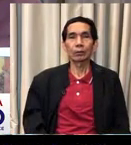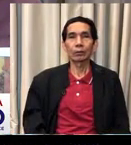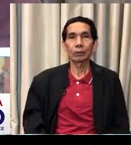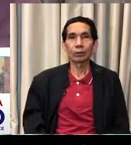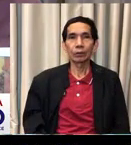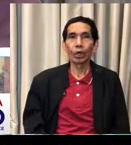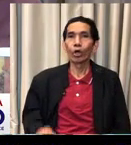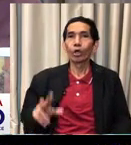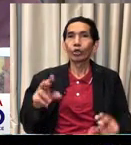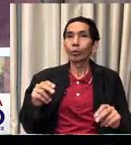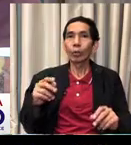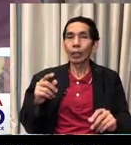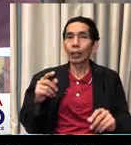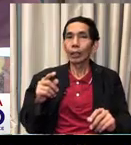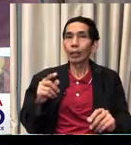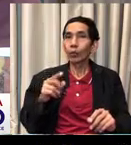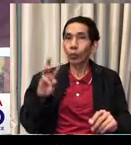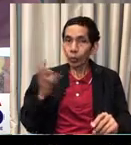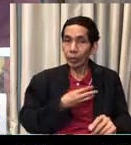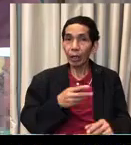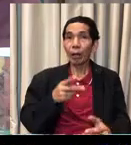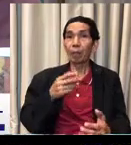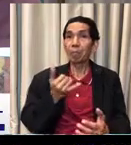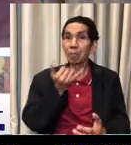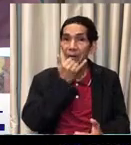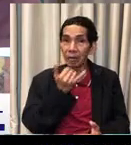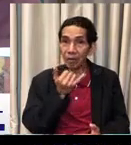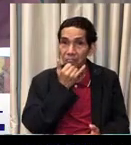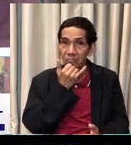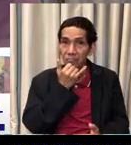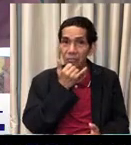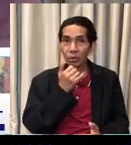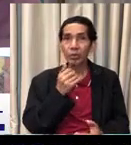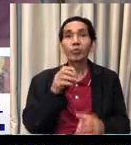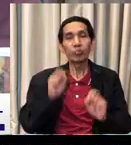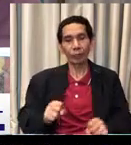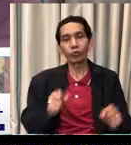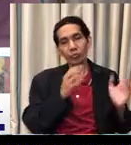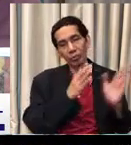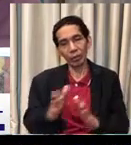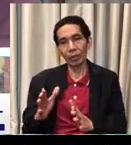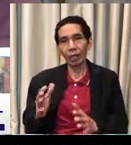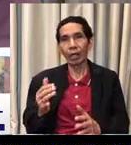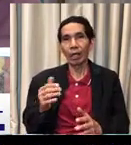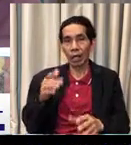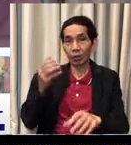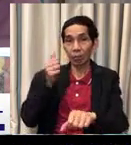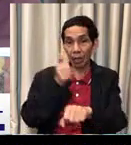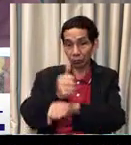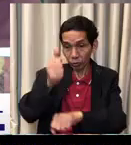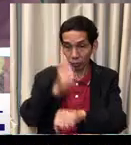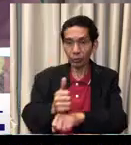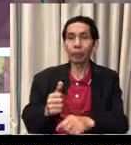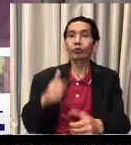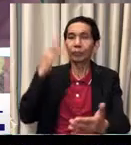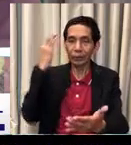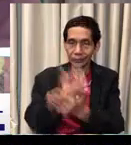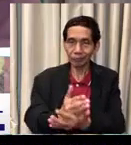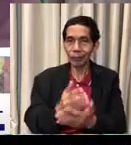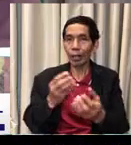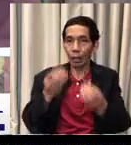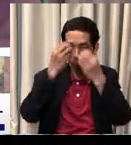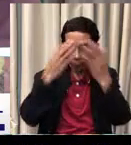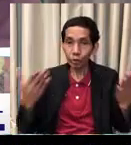No nonsense yun, ha, talaga. Pagka may palpak, ayusin. Pag may abuso, sawatayin. Ngayon, update sa